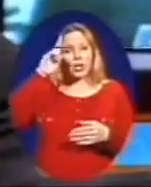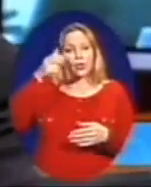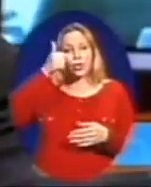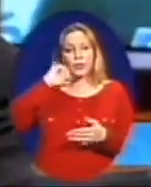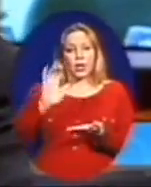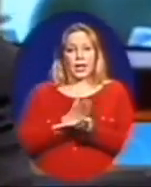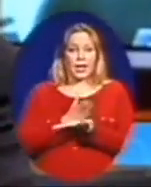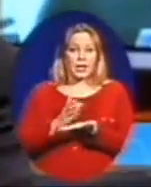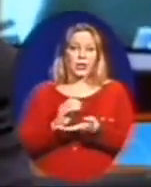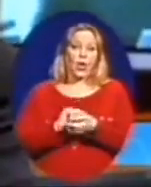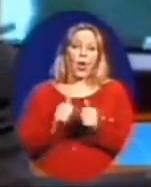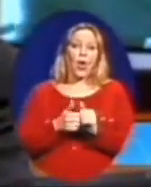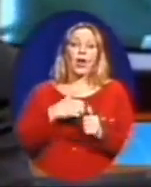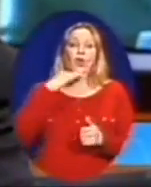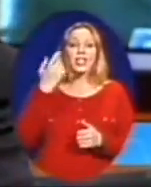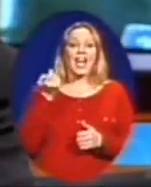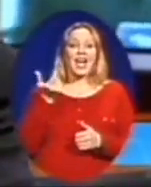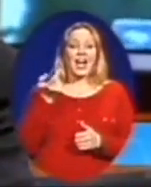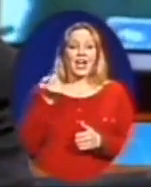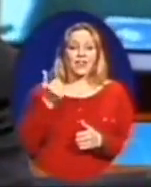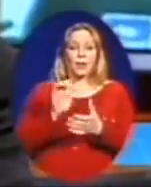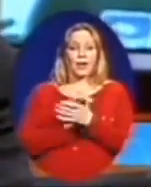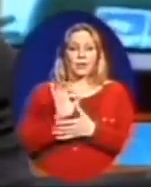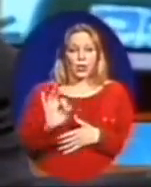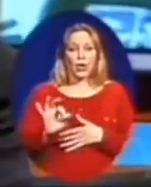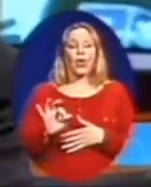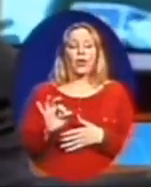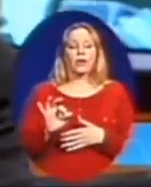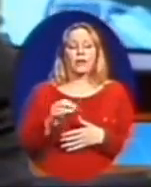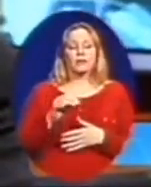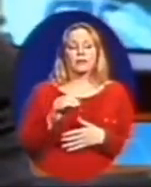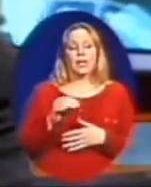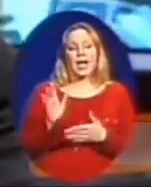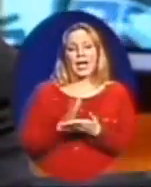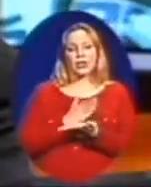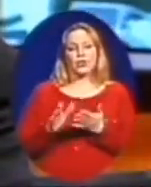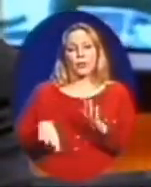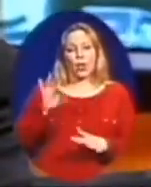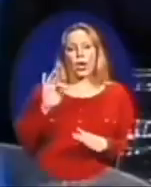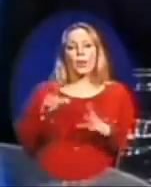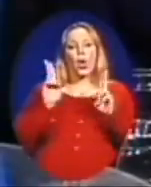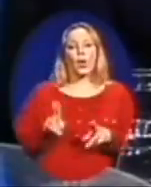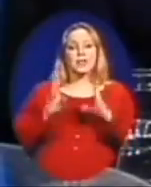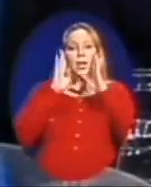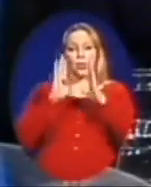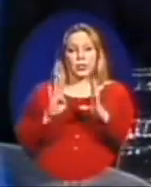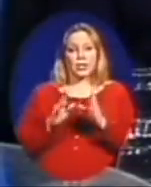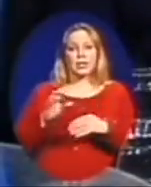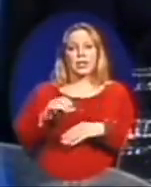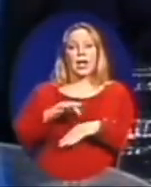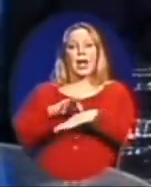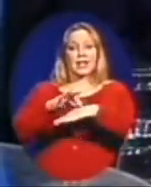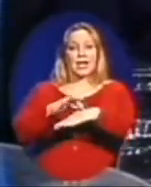הליכוד אתמול החליט, או לפחות רבע מחבריו החליטו, שהם בוחרים באופציה האמונית להנהגת המדינה. או שיכול להיות שהם בוחרים לא